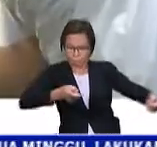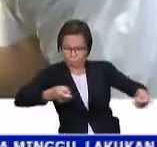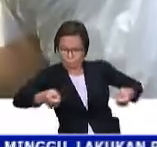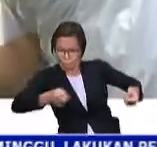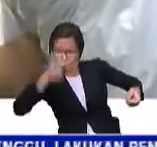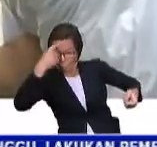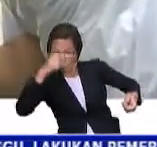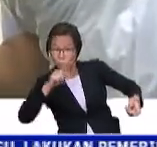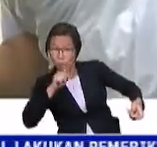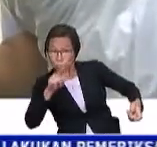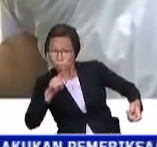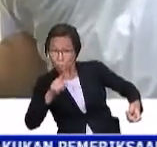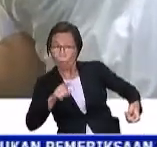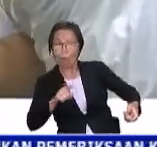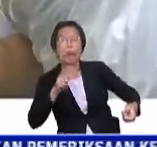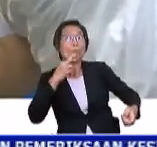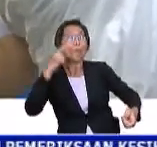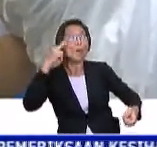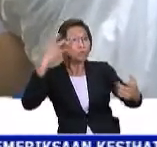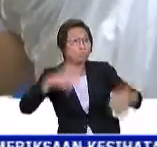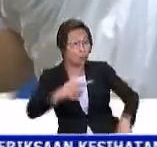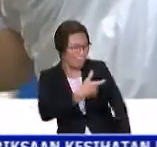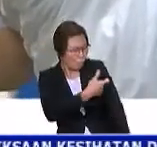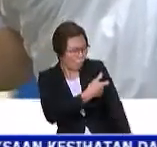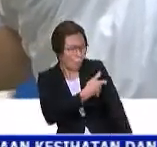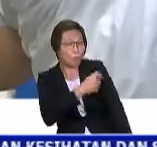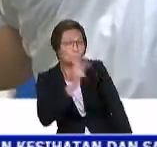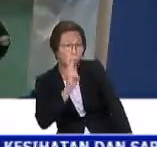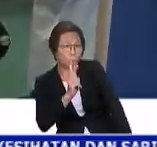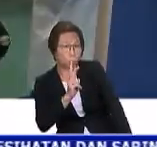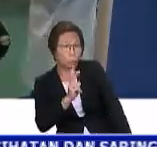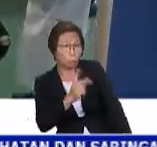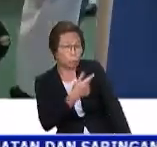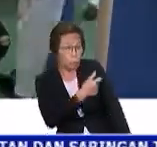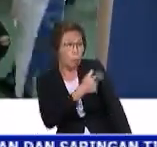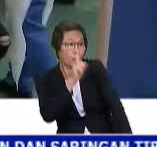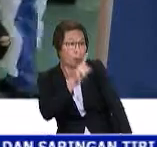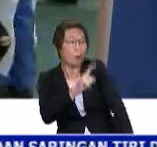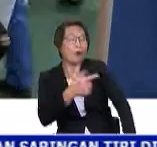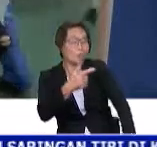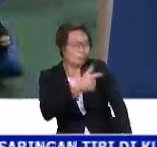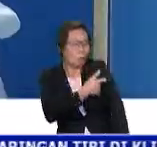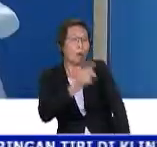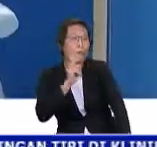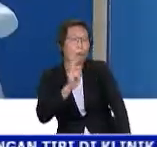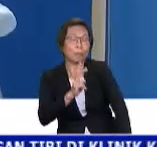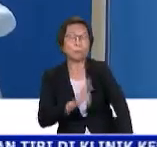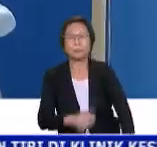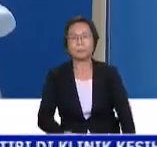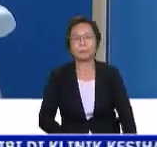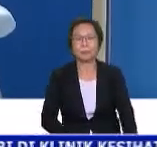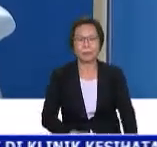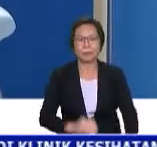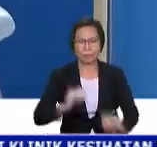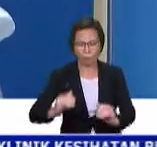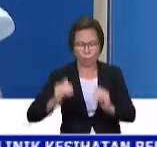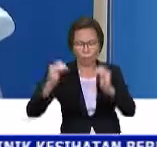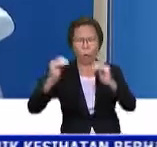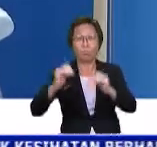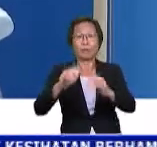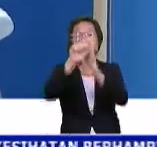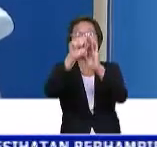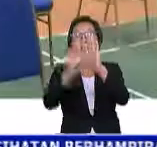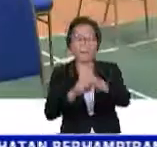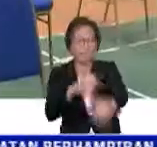dibuat bagi memastikan remaja yang telah lengkap dos pertama melengkapkan vaksinasi. Menerusi kemas kini itu, syarat